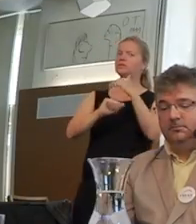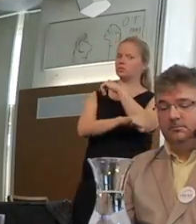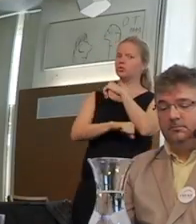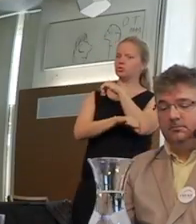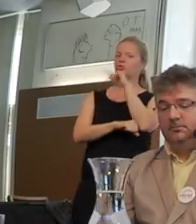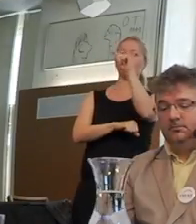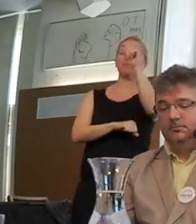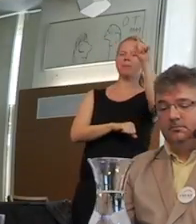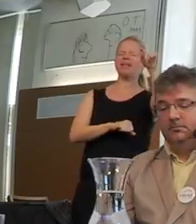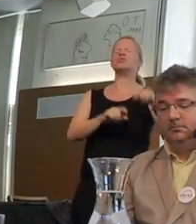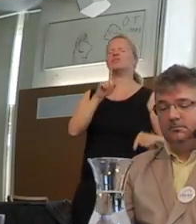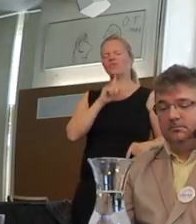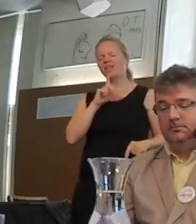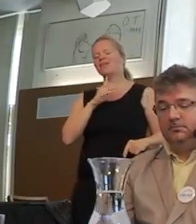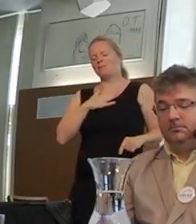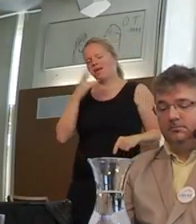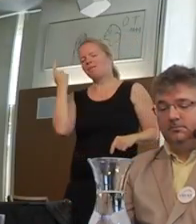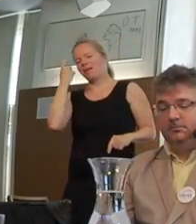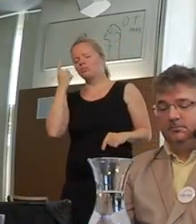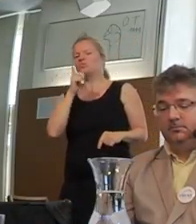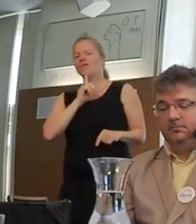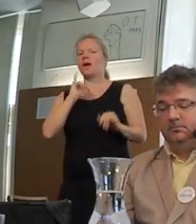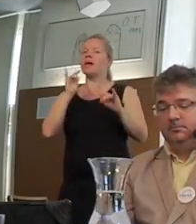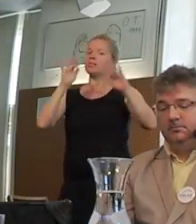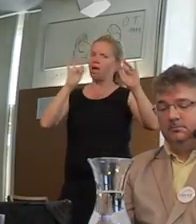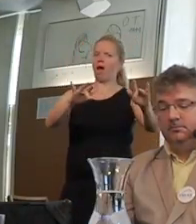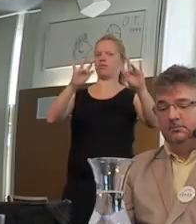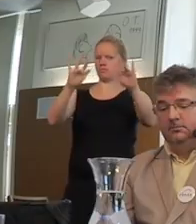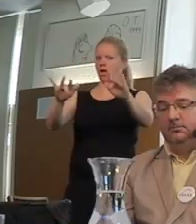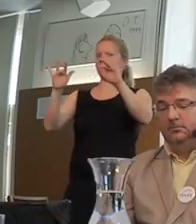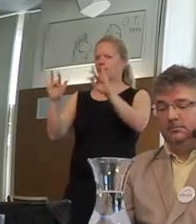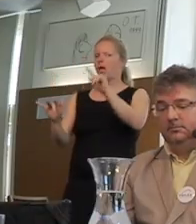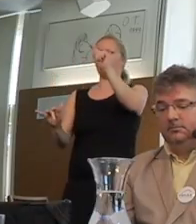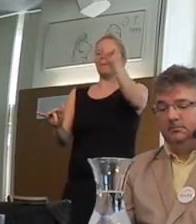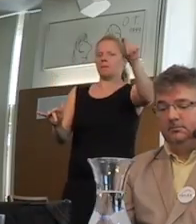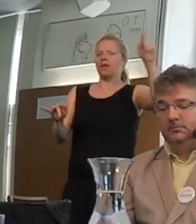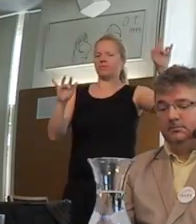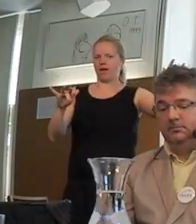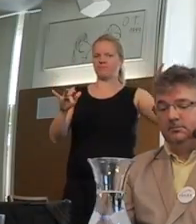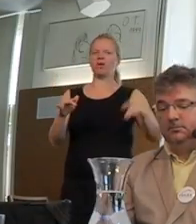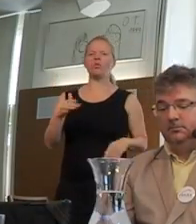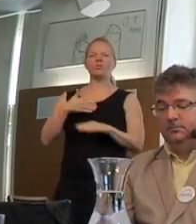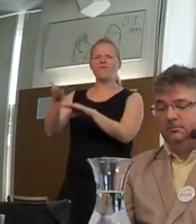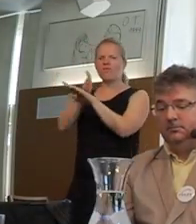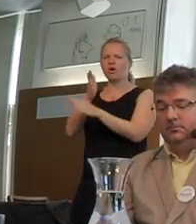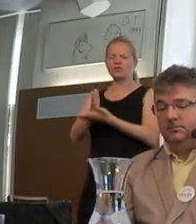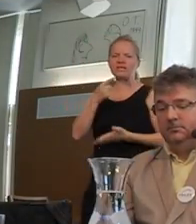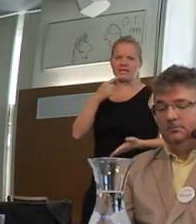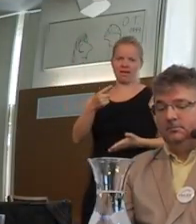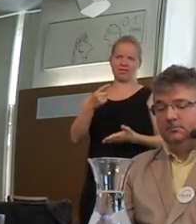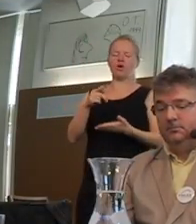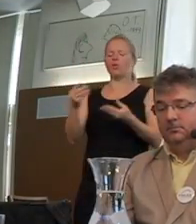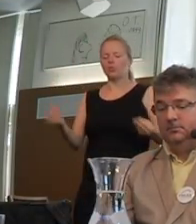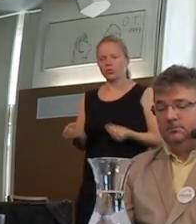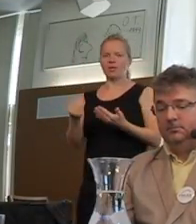das ist der nächste springende Punkt, der schon erwähnt worden ist. Solange das Bildungssystem die Separation so